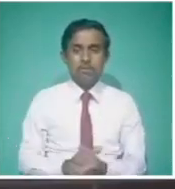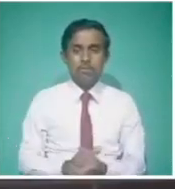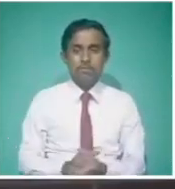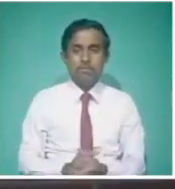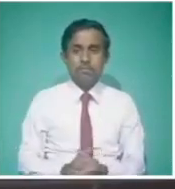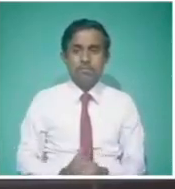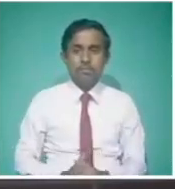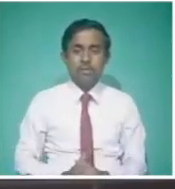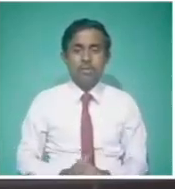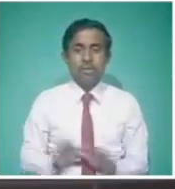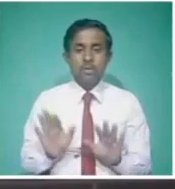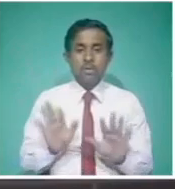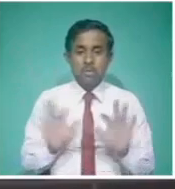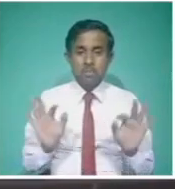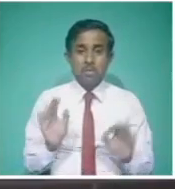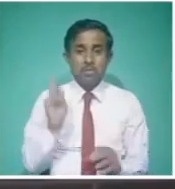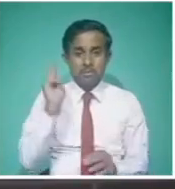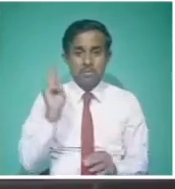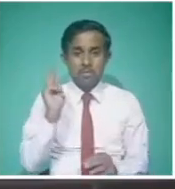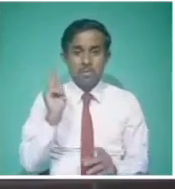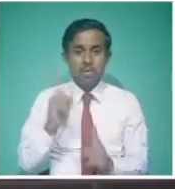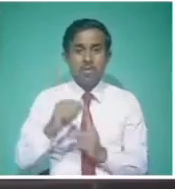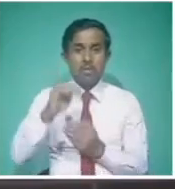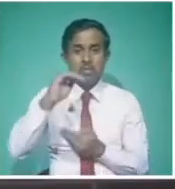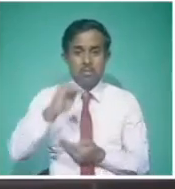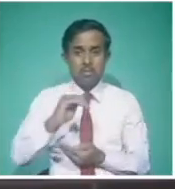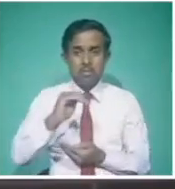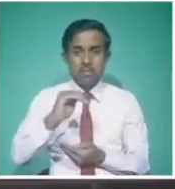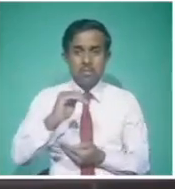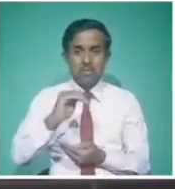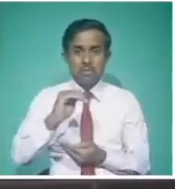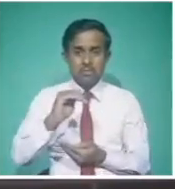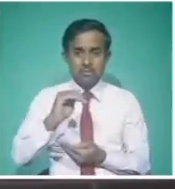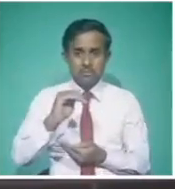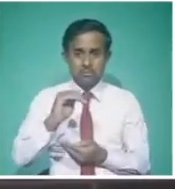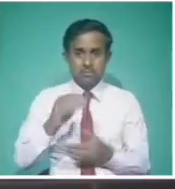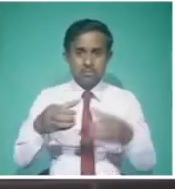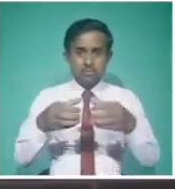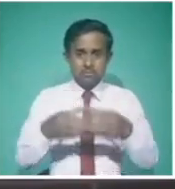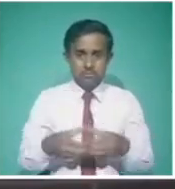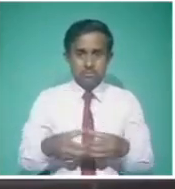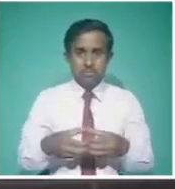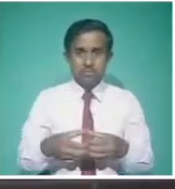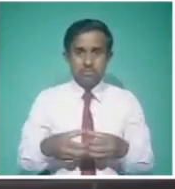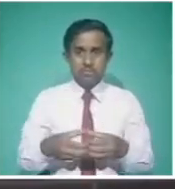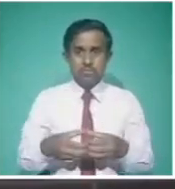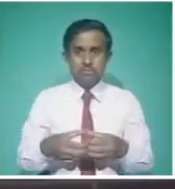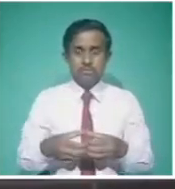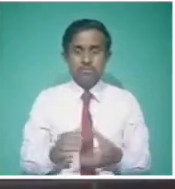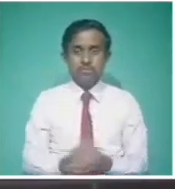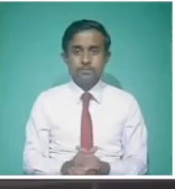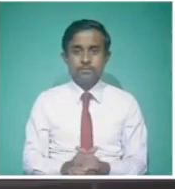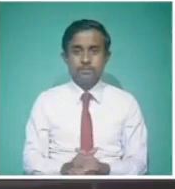ඉතාම මැනේජ්මන්ට් එක කරන්නේ පෞද්ගලික කණ්ඩායමක් විසින්. ඒකින්ද